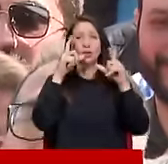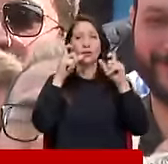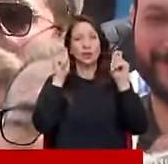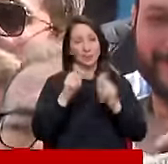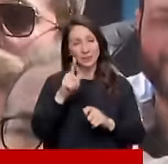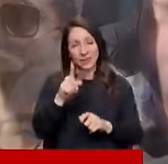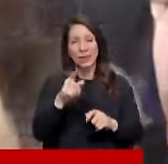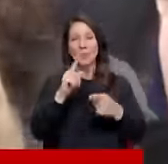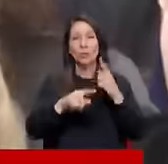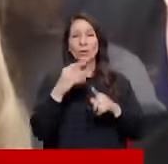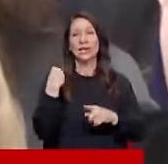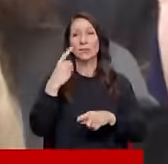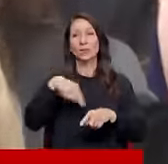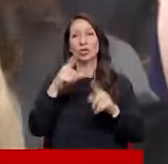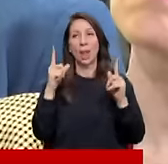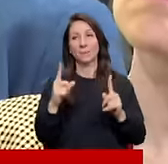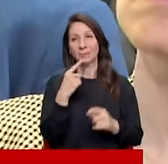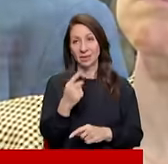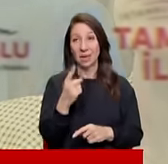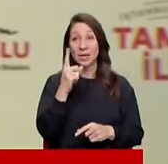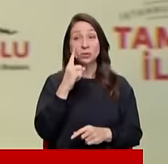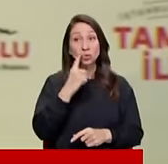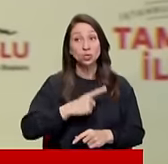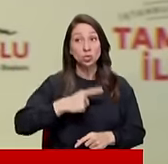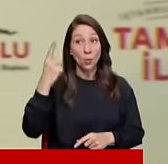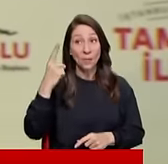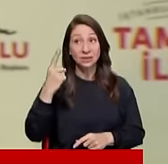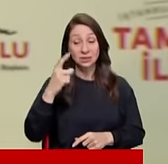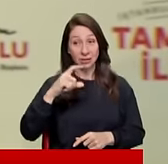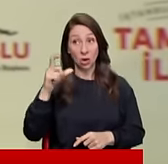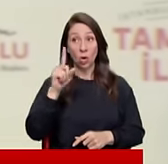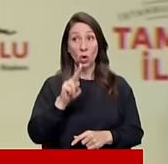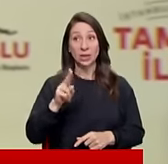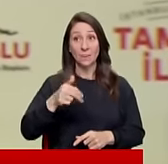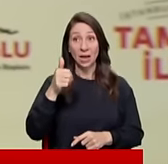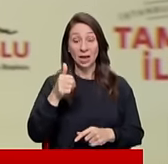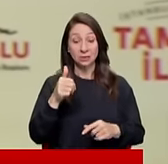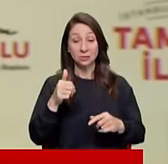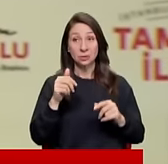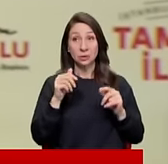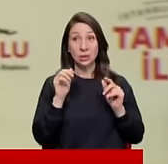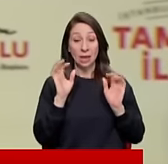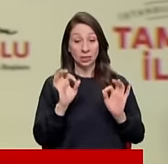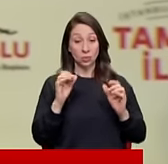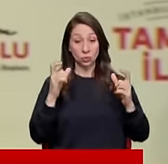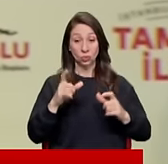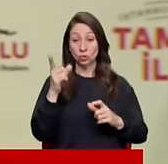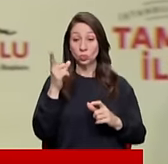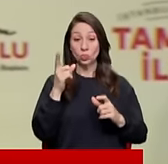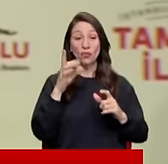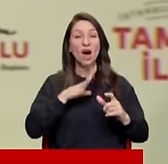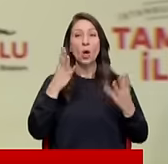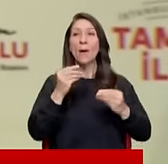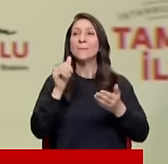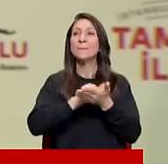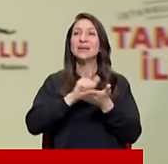çekti. Siyasette yeni bir döneme işaret etti. Bir cumhurbaşkanı, 17 bakan, müesses medyanın